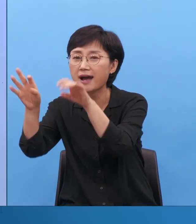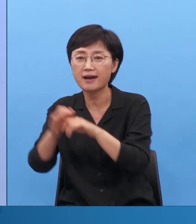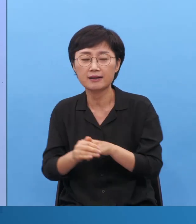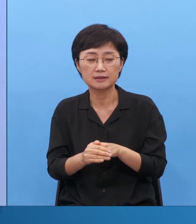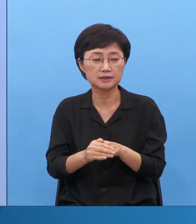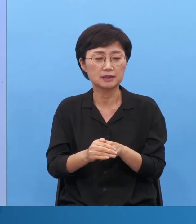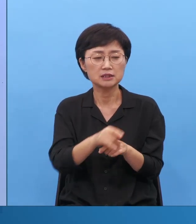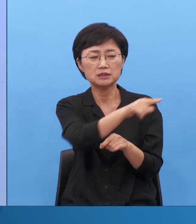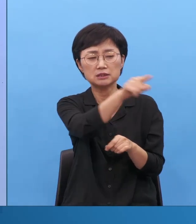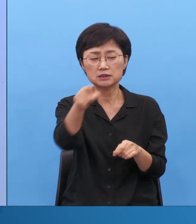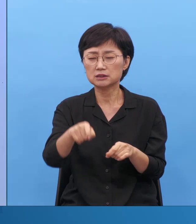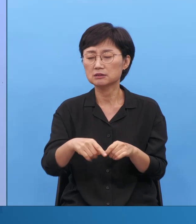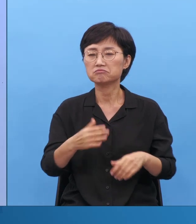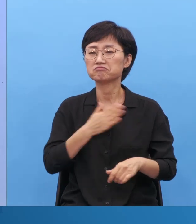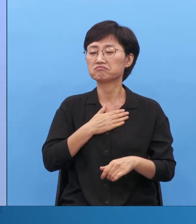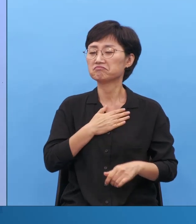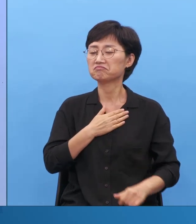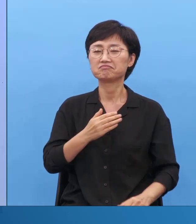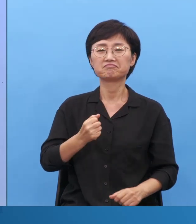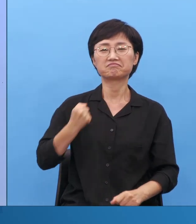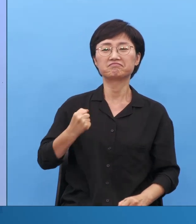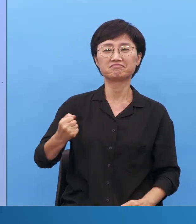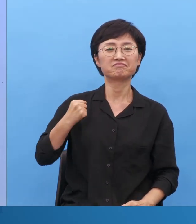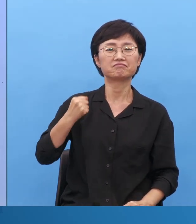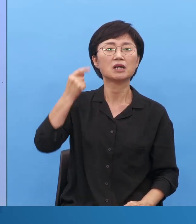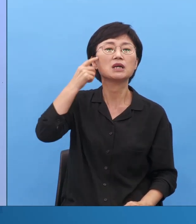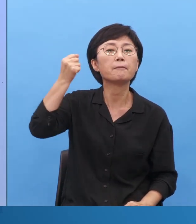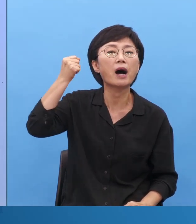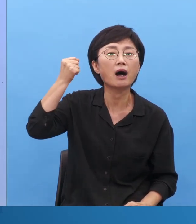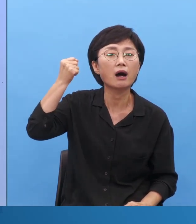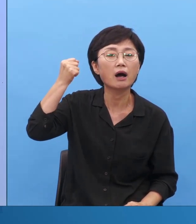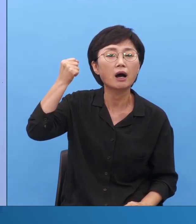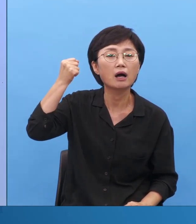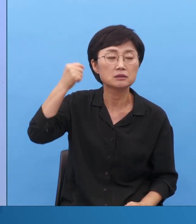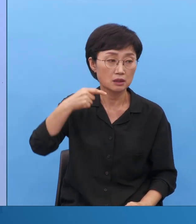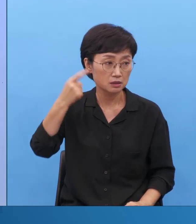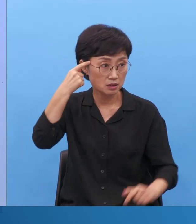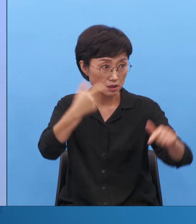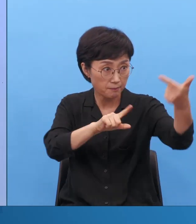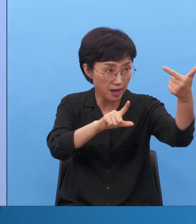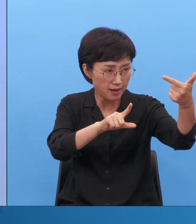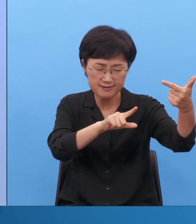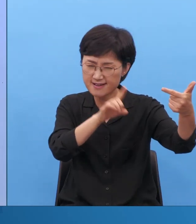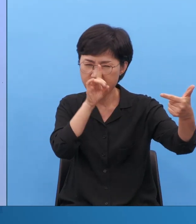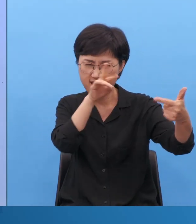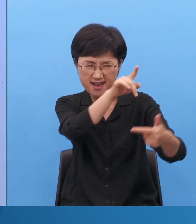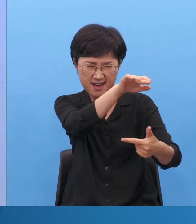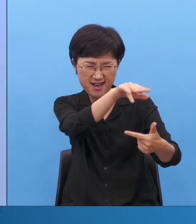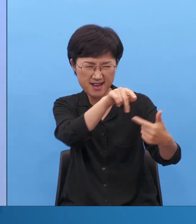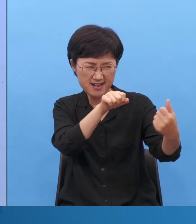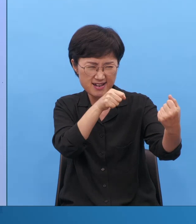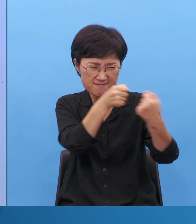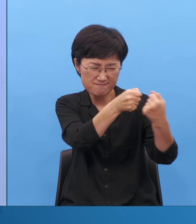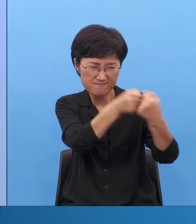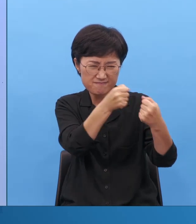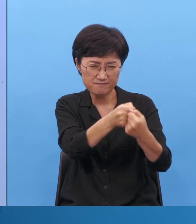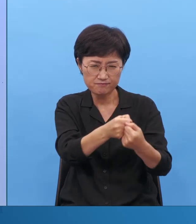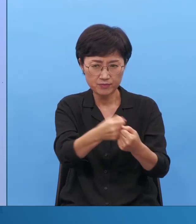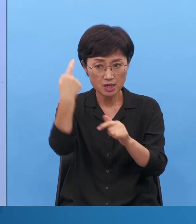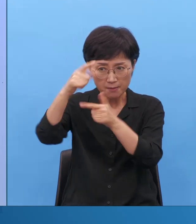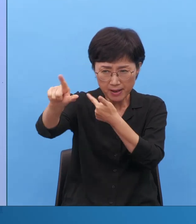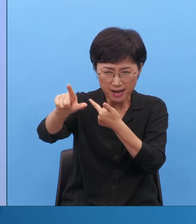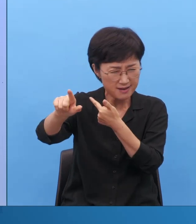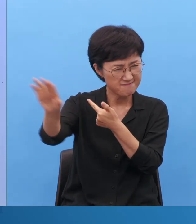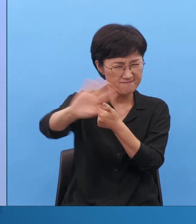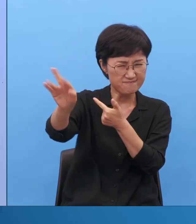janitor, and yet she would bring up sides and try to bring up 그 quarrels inside 반대하는 the 사람들하고 church. 싸우는 거예요. And so she'll continue to 희한한 fight 명을 받았죠. with the opposing side. She